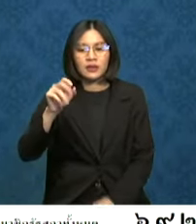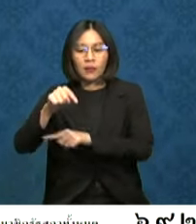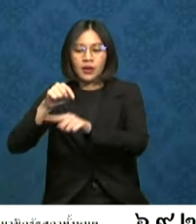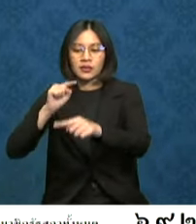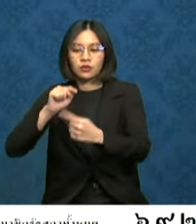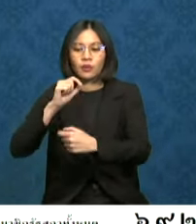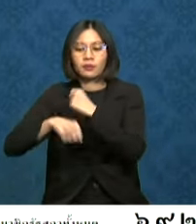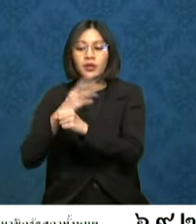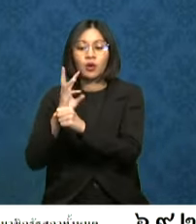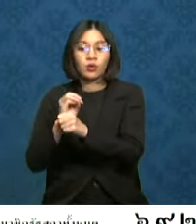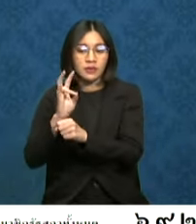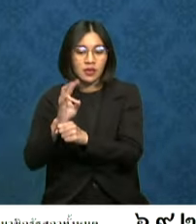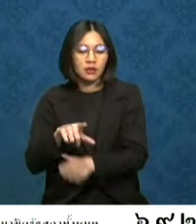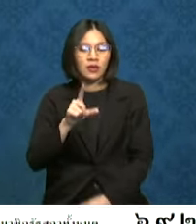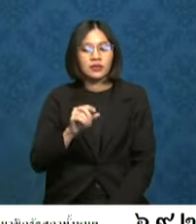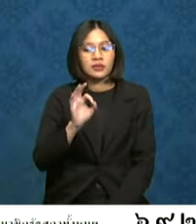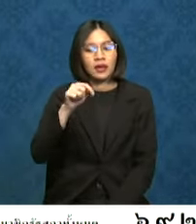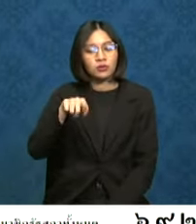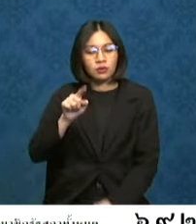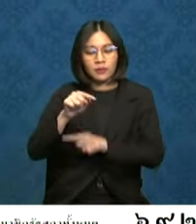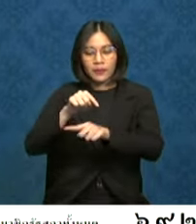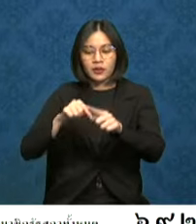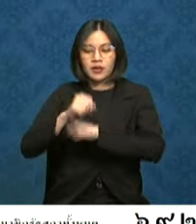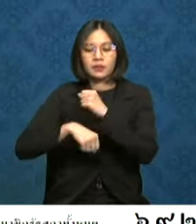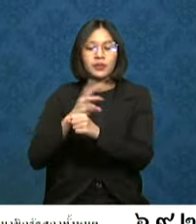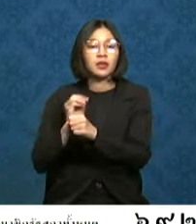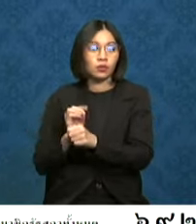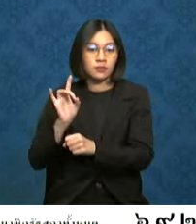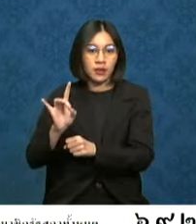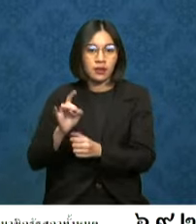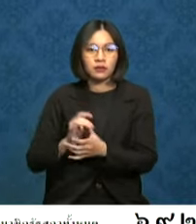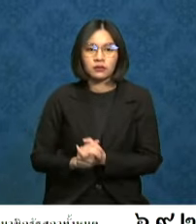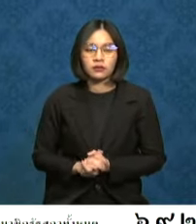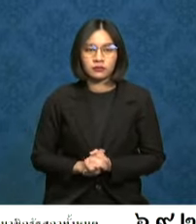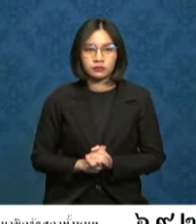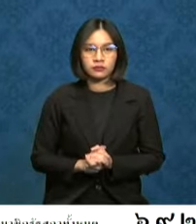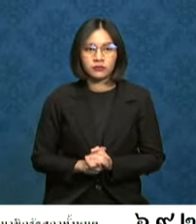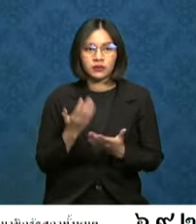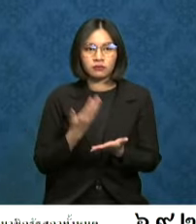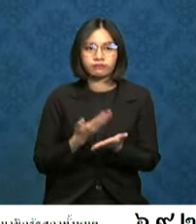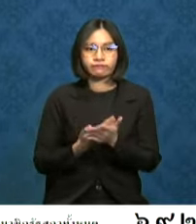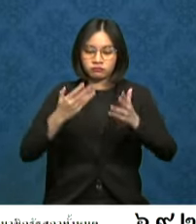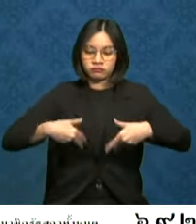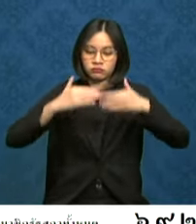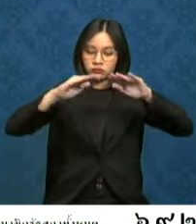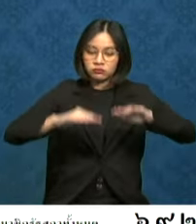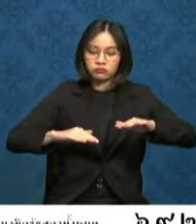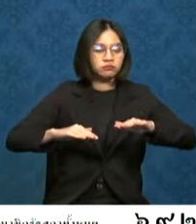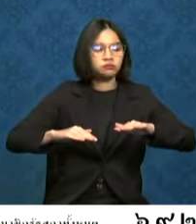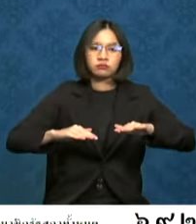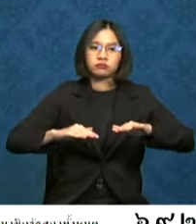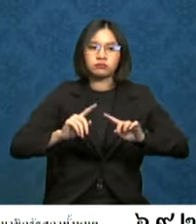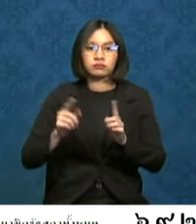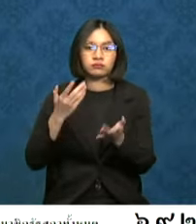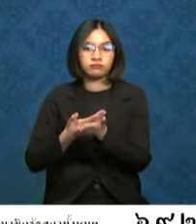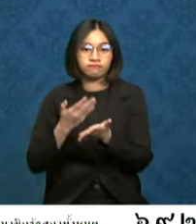ในปี 67และ 29.1%นปี 68รายได้รถลงไม่เทาไ่ครับนอกจากราย